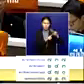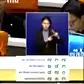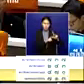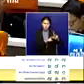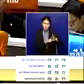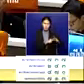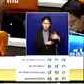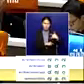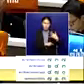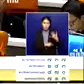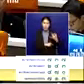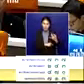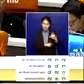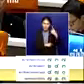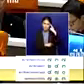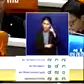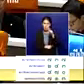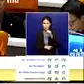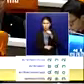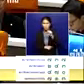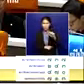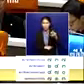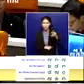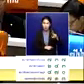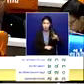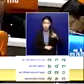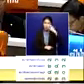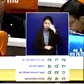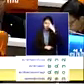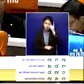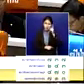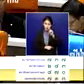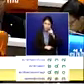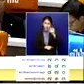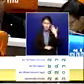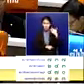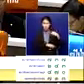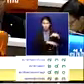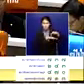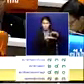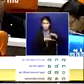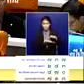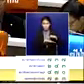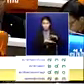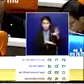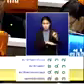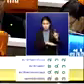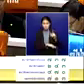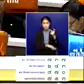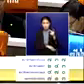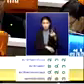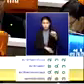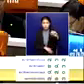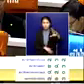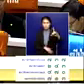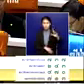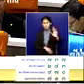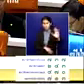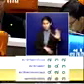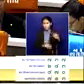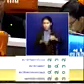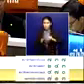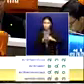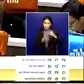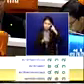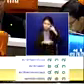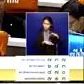สสร.เหล่านั้นจะต้องไม่เคยเป็นผู้ที่ถูกแต่งตั้งโดยคสช.ให้ดำรงตำแหน่ง